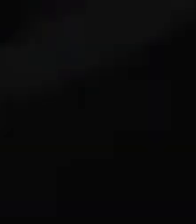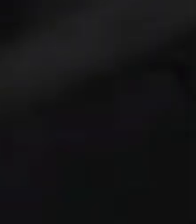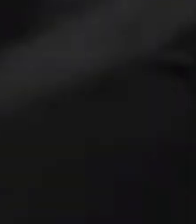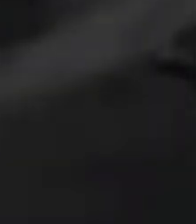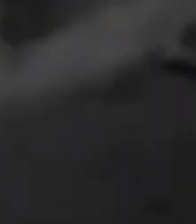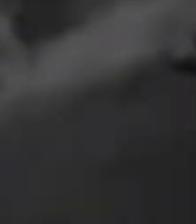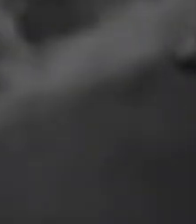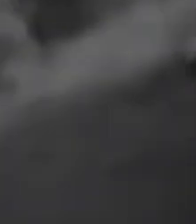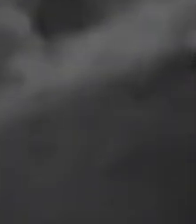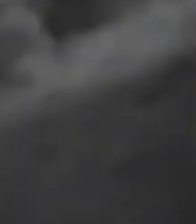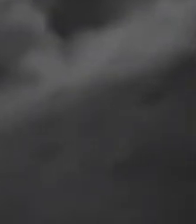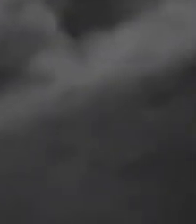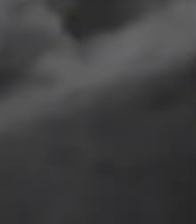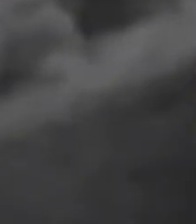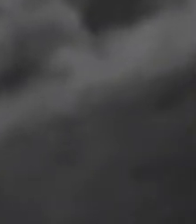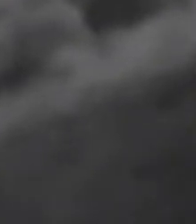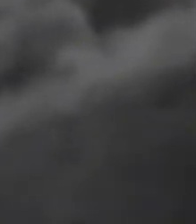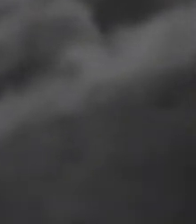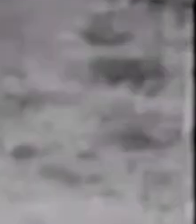우리는 기억해야 합니다.